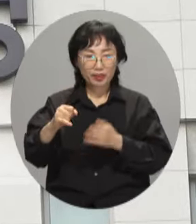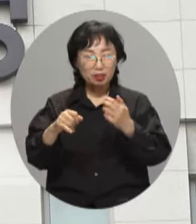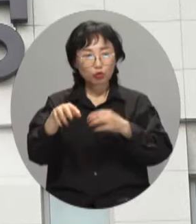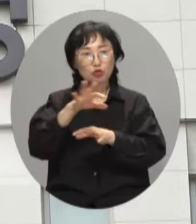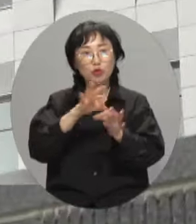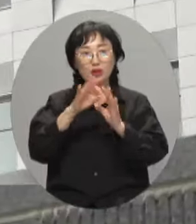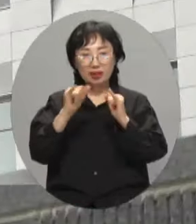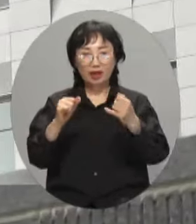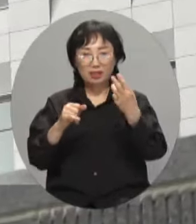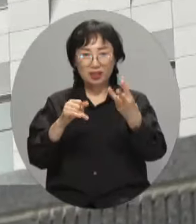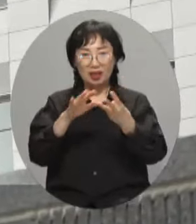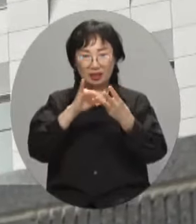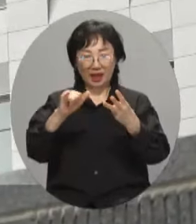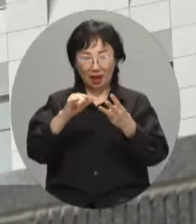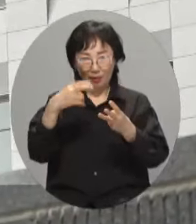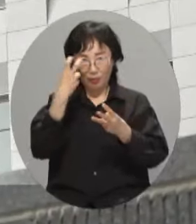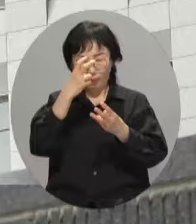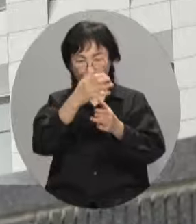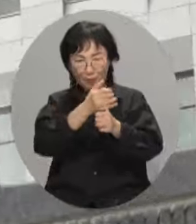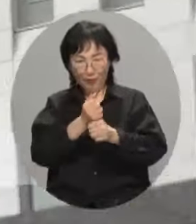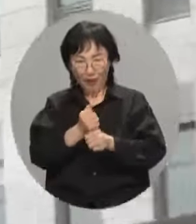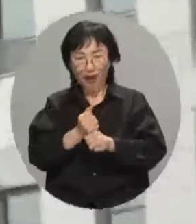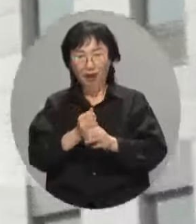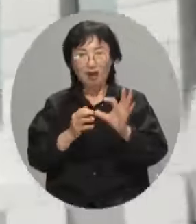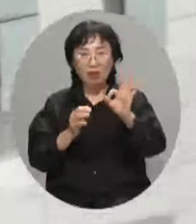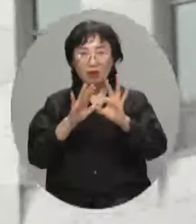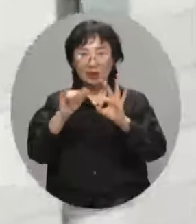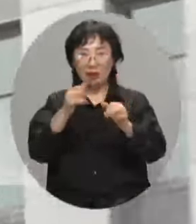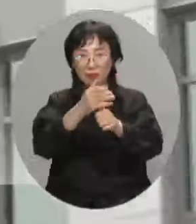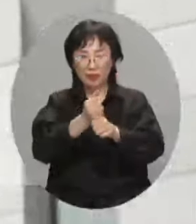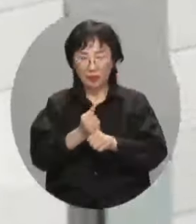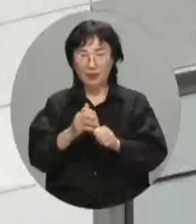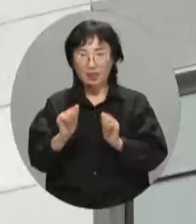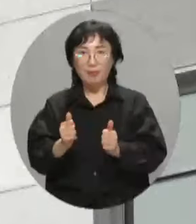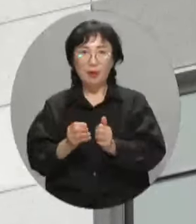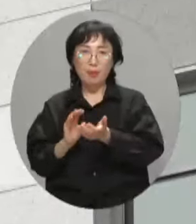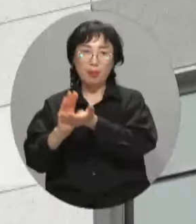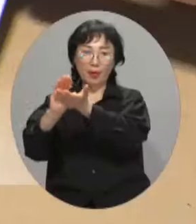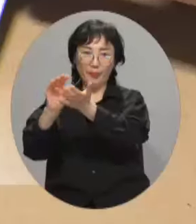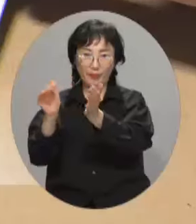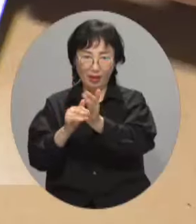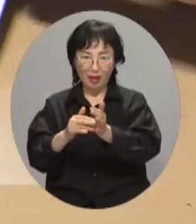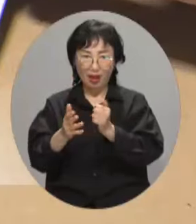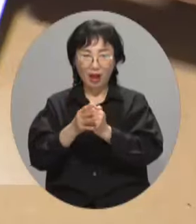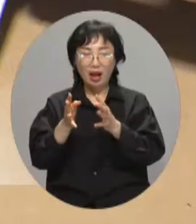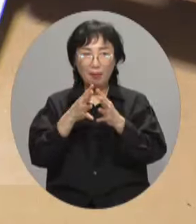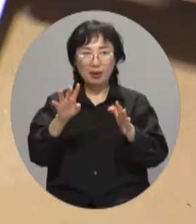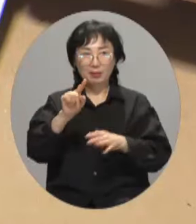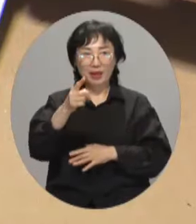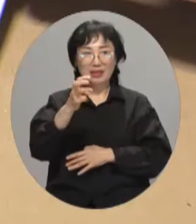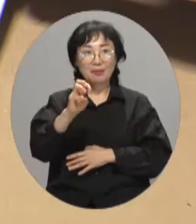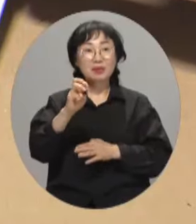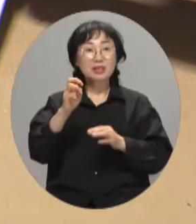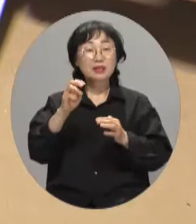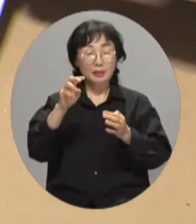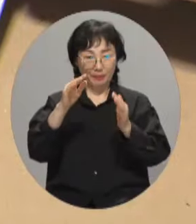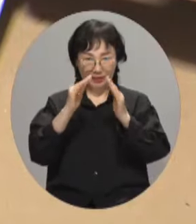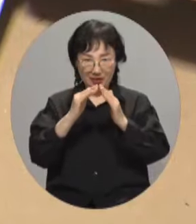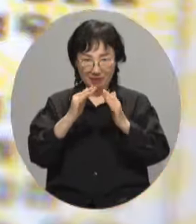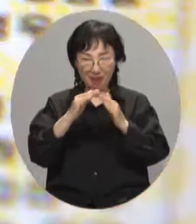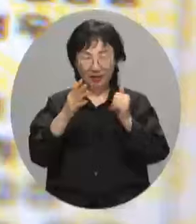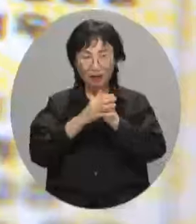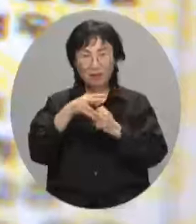등 모두 10명을 검거해 재판에 넘겼습니다. 아파트 130세대의 소유권이 신탁회사에 넘어간